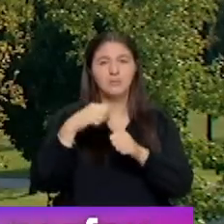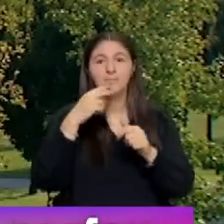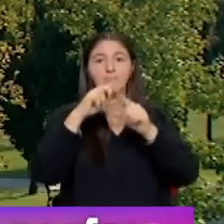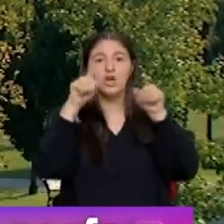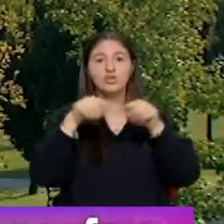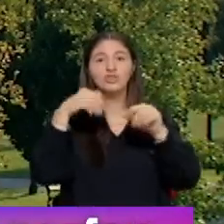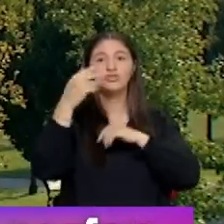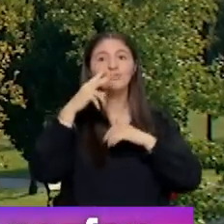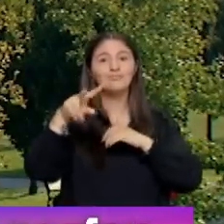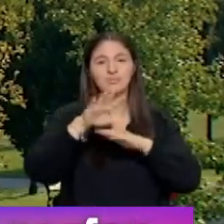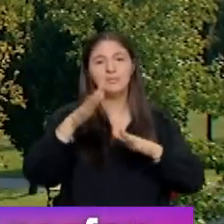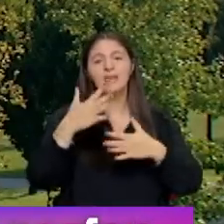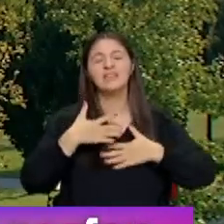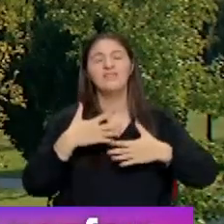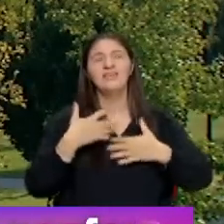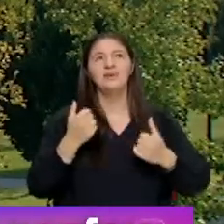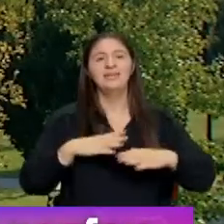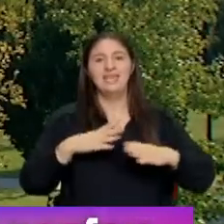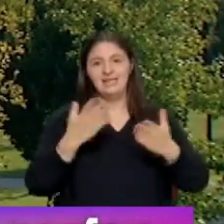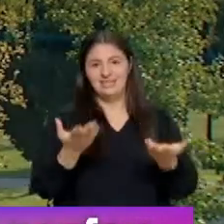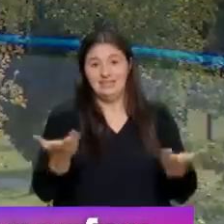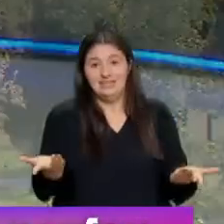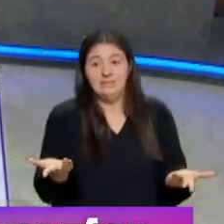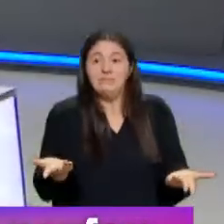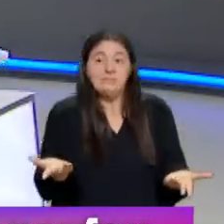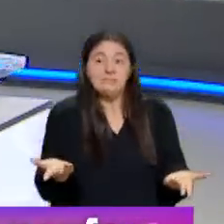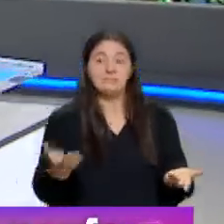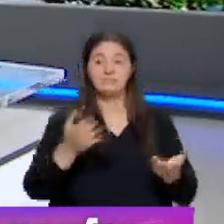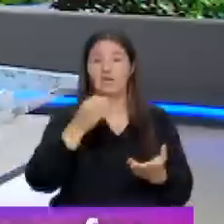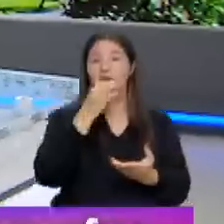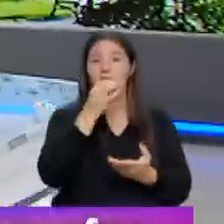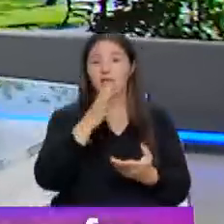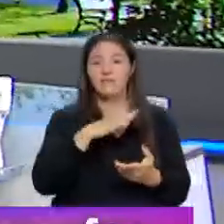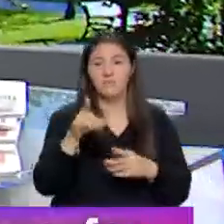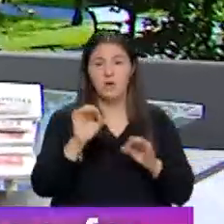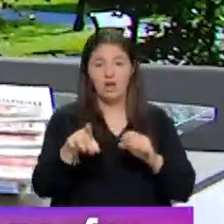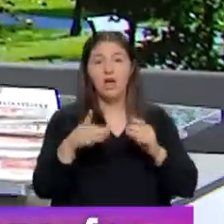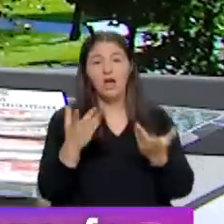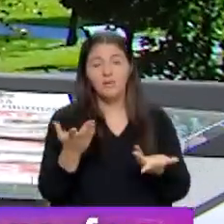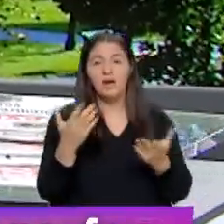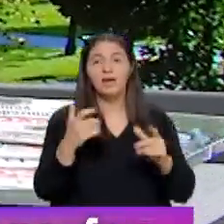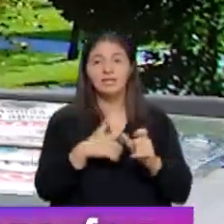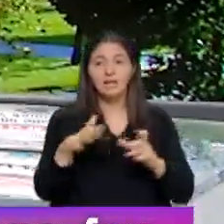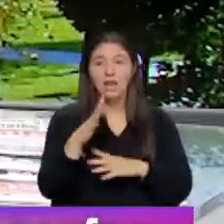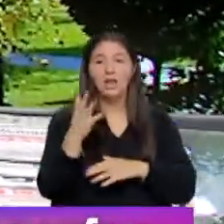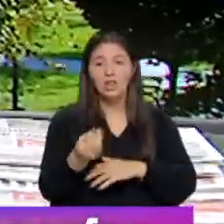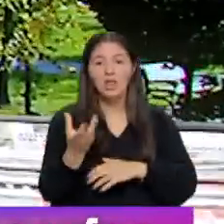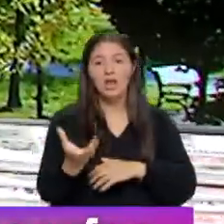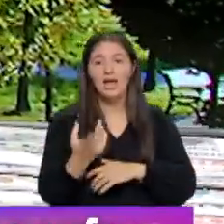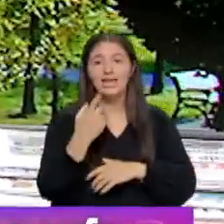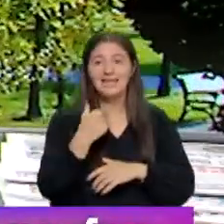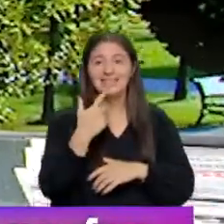pencerenin dışına baktık belki soluklanmak istersiniz böyle haberlerimiz var ama genel itibariyle